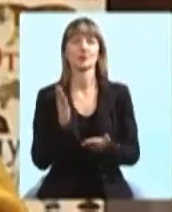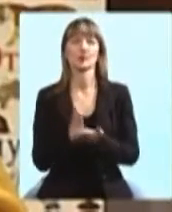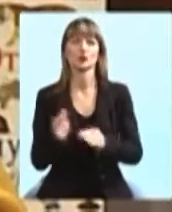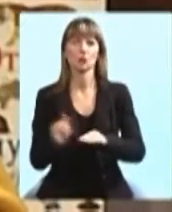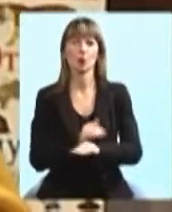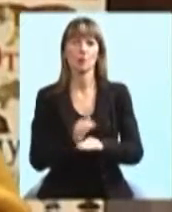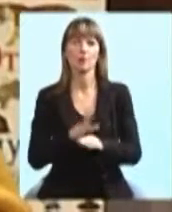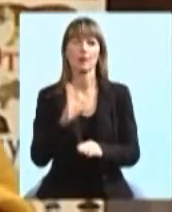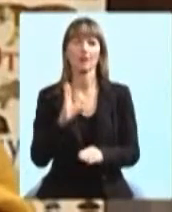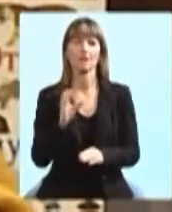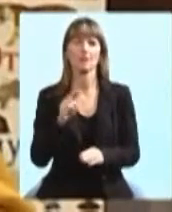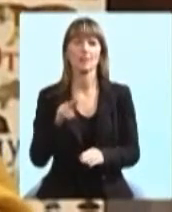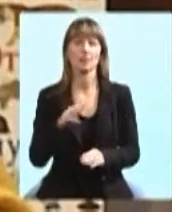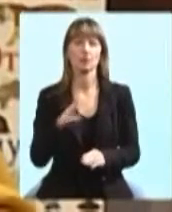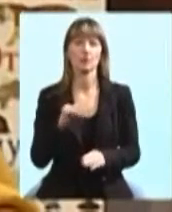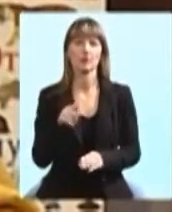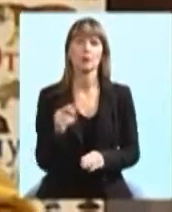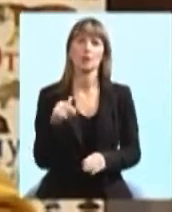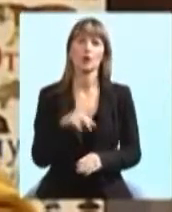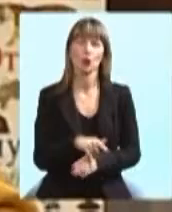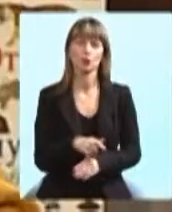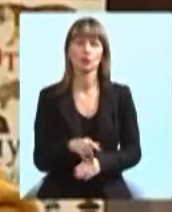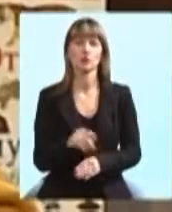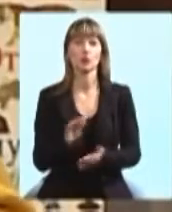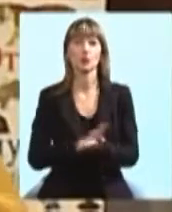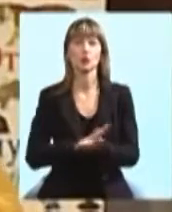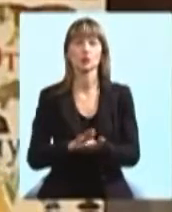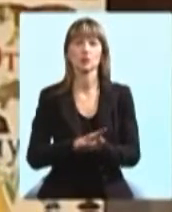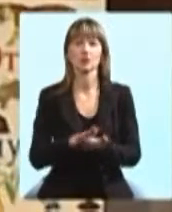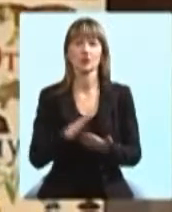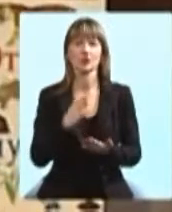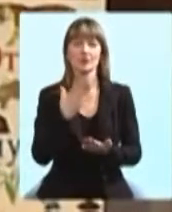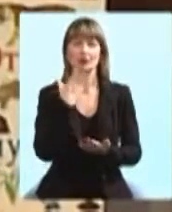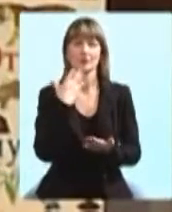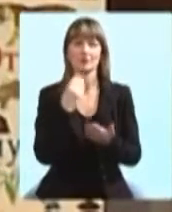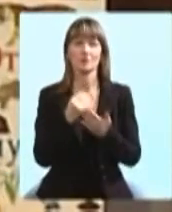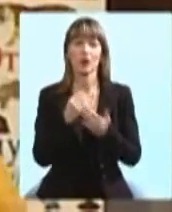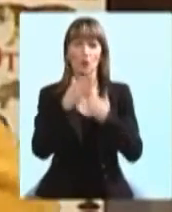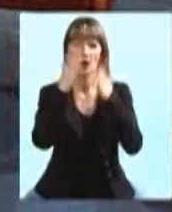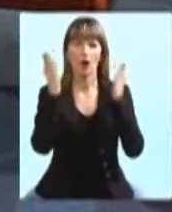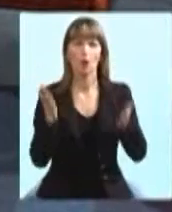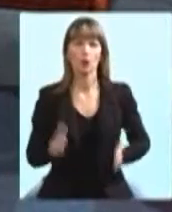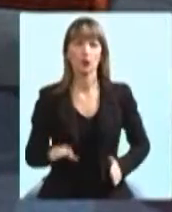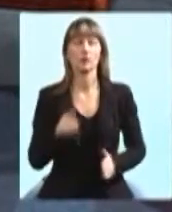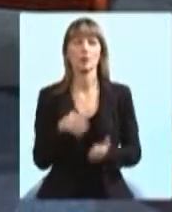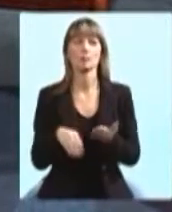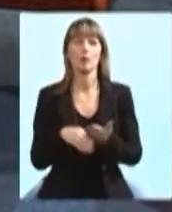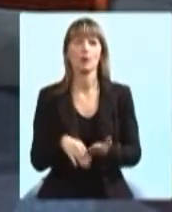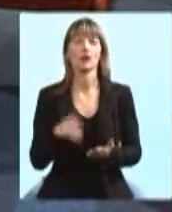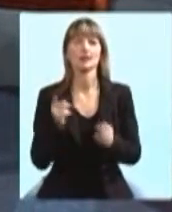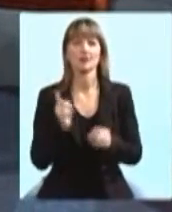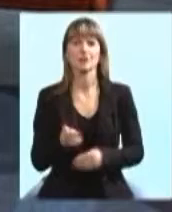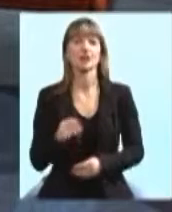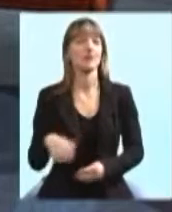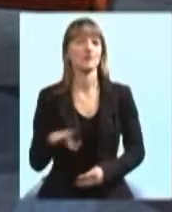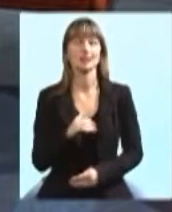ведьма, которая, ты приходишь, там, ощущаешь свою ауру, и они тебе в этом помогают. Дійсно таки, не всі відьми погані, те саме,